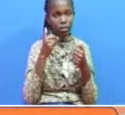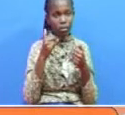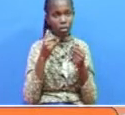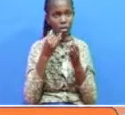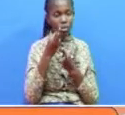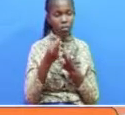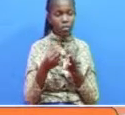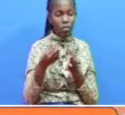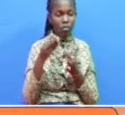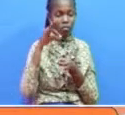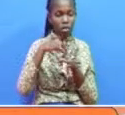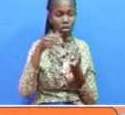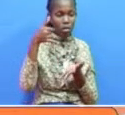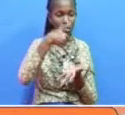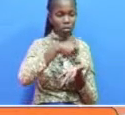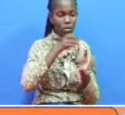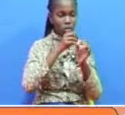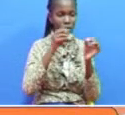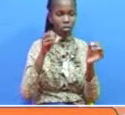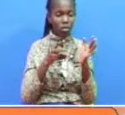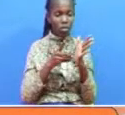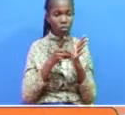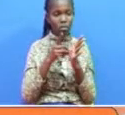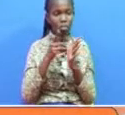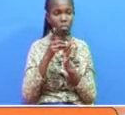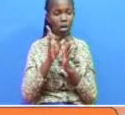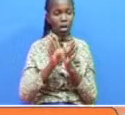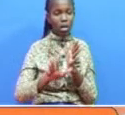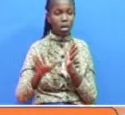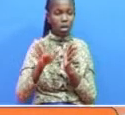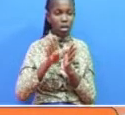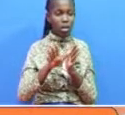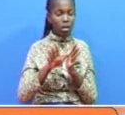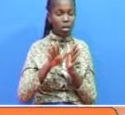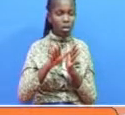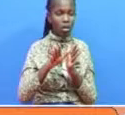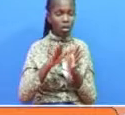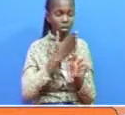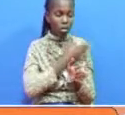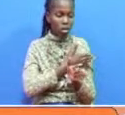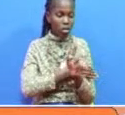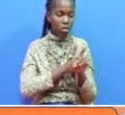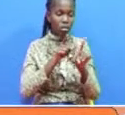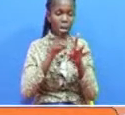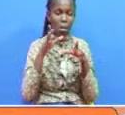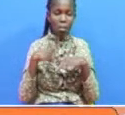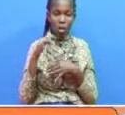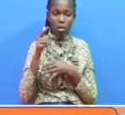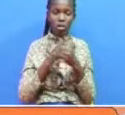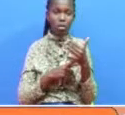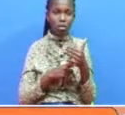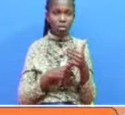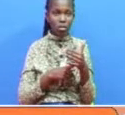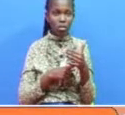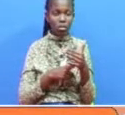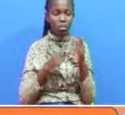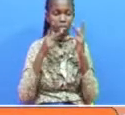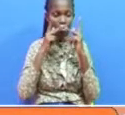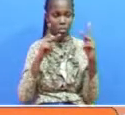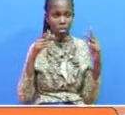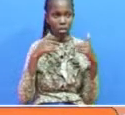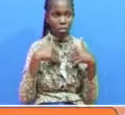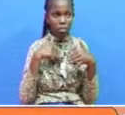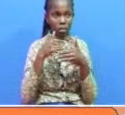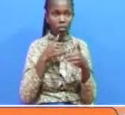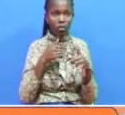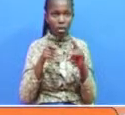kwekoni na unyubani uu ni kutunga maendeo maisio na itina. Inge Edith ni wakulia enendhi kuendea na kuthingilila Mugo mbe